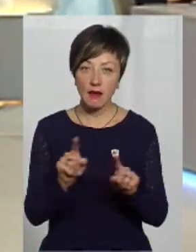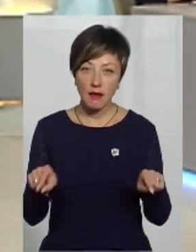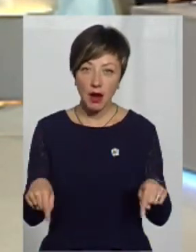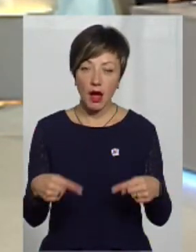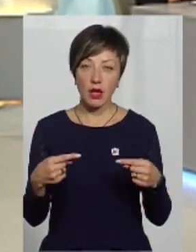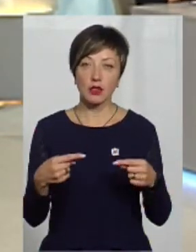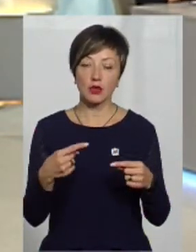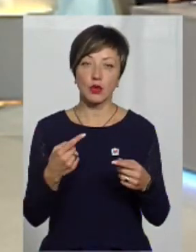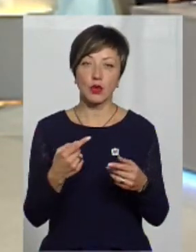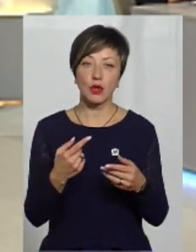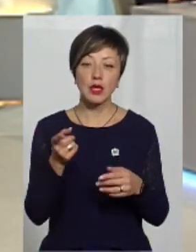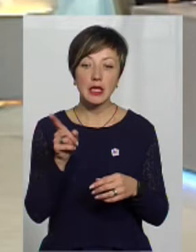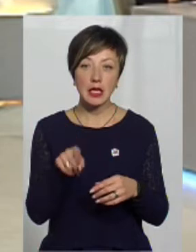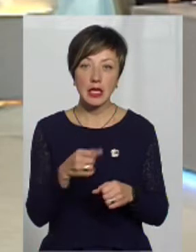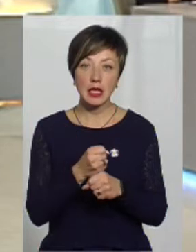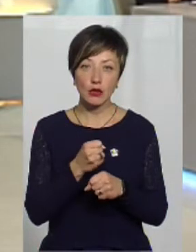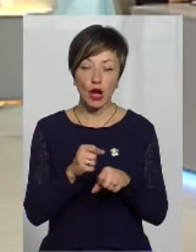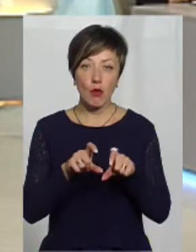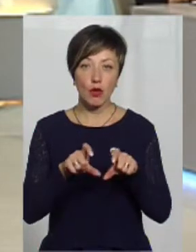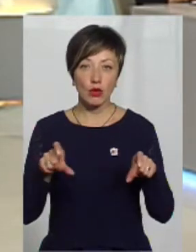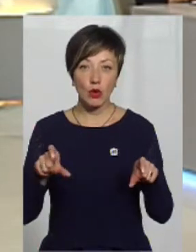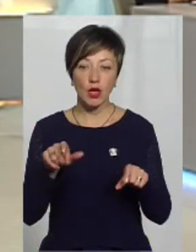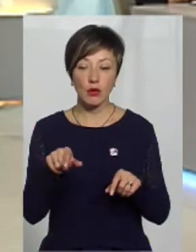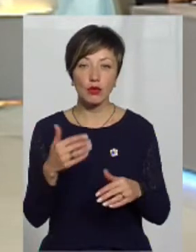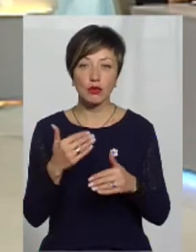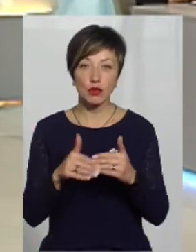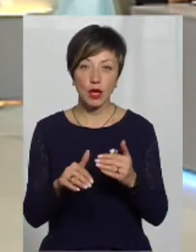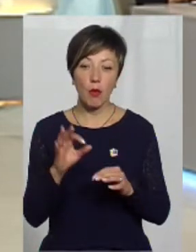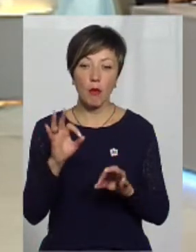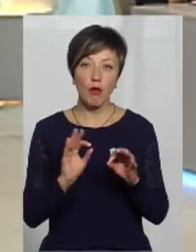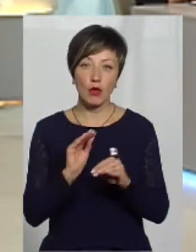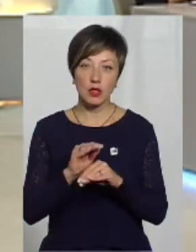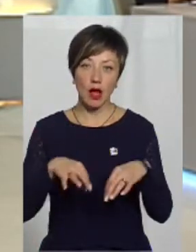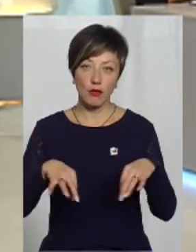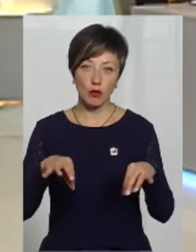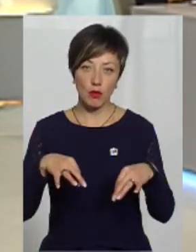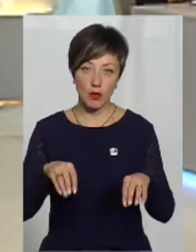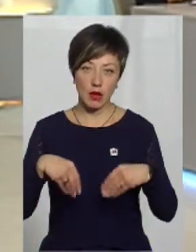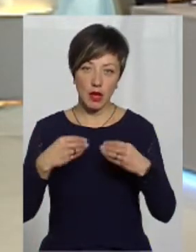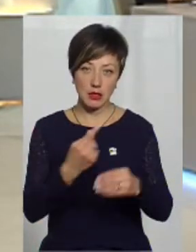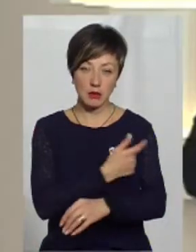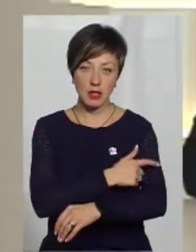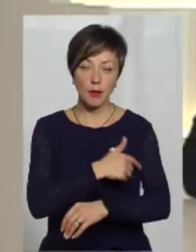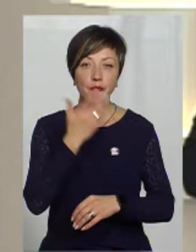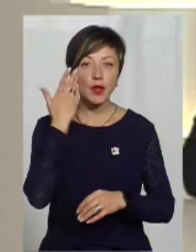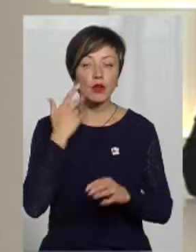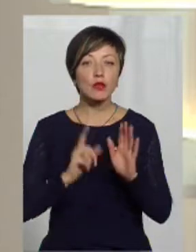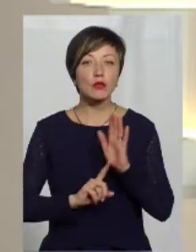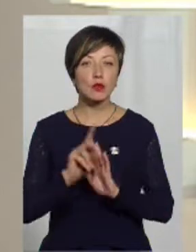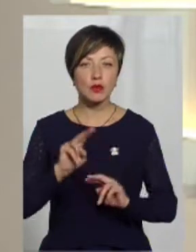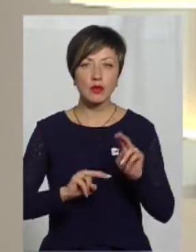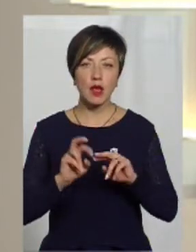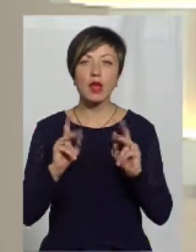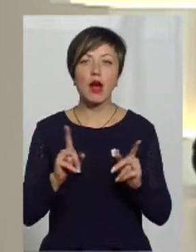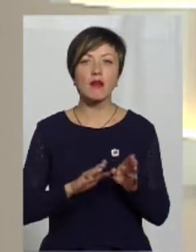там реконструкцією тих діючих амбулаторій, і їм уже як бонус автомобіль і телемедицина. Коли розпочалося будівництво, як